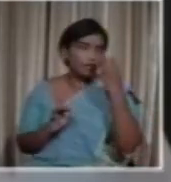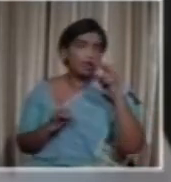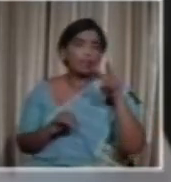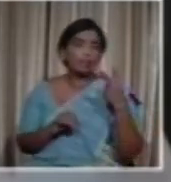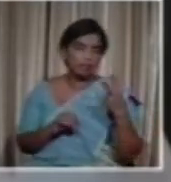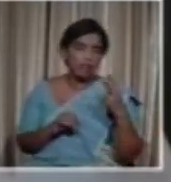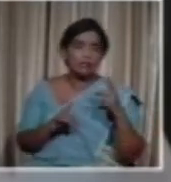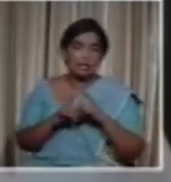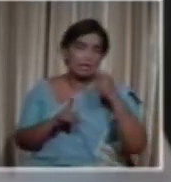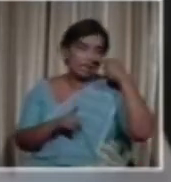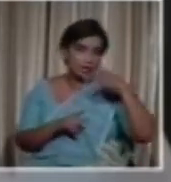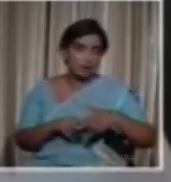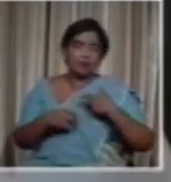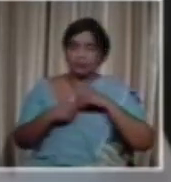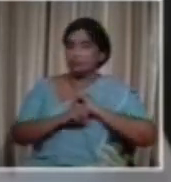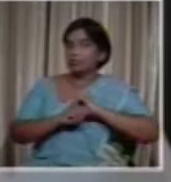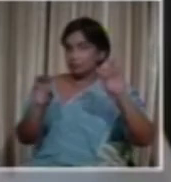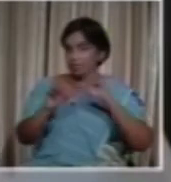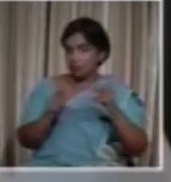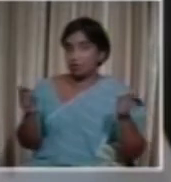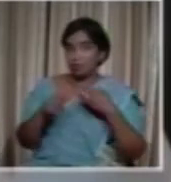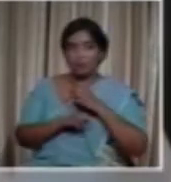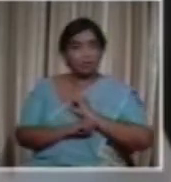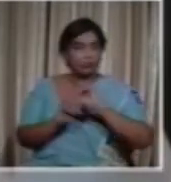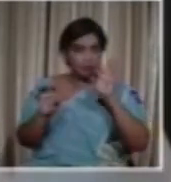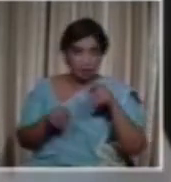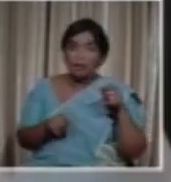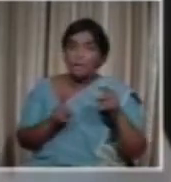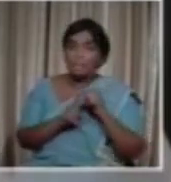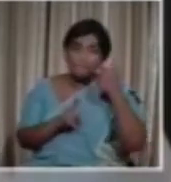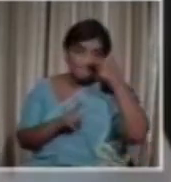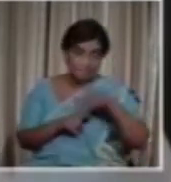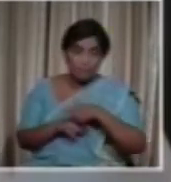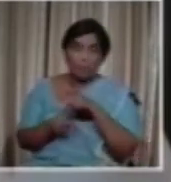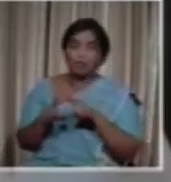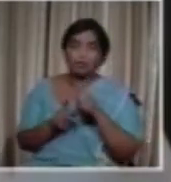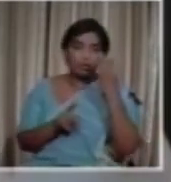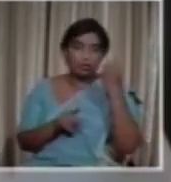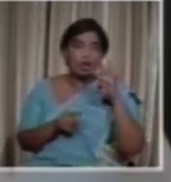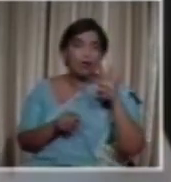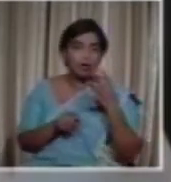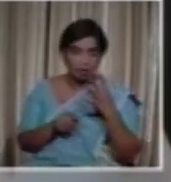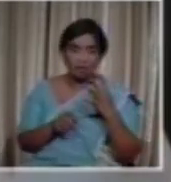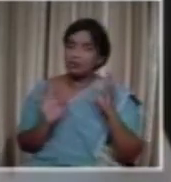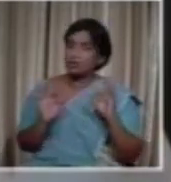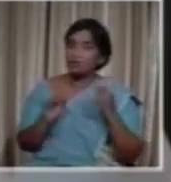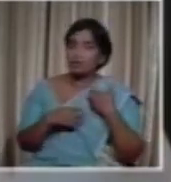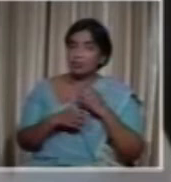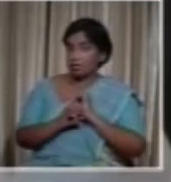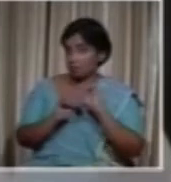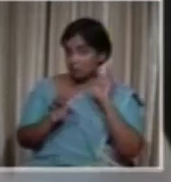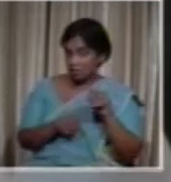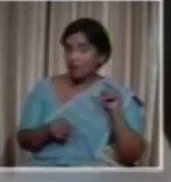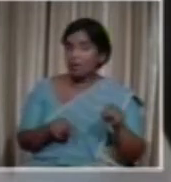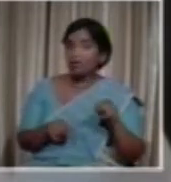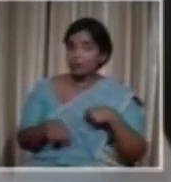පමණ ප්‍රමාණයක් තමයි ඩීසල් වශයෙන් අපේ වෙළඳපොළට නිකුත් කරන්නේ. පෙට්‍රල් වශයෙන් අපි 3400ක් සාමාන්‍යයෙන් නිකුත් කළ යුතු තිබුණත් අපි